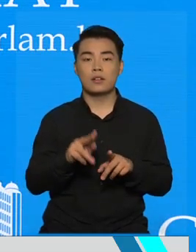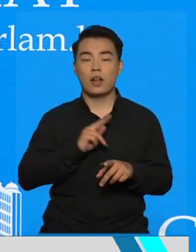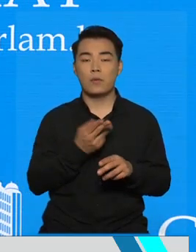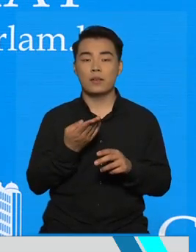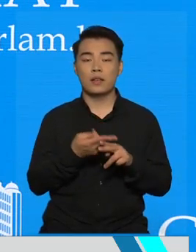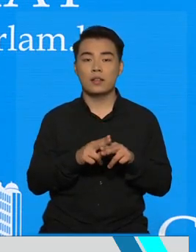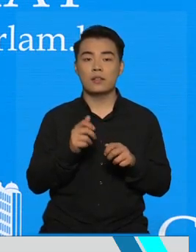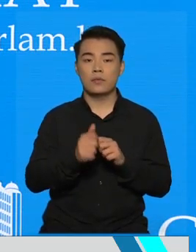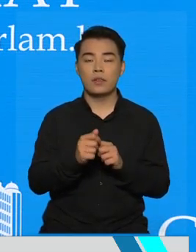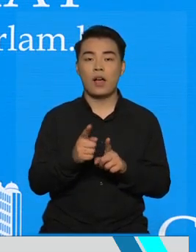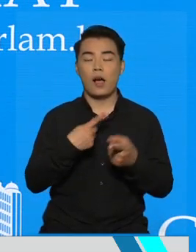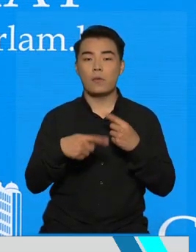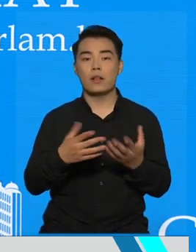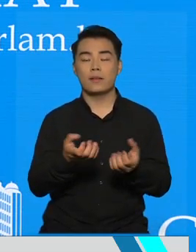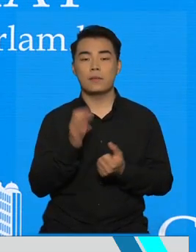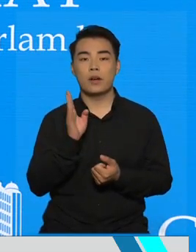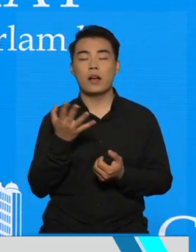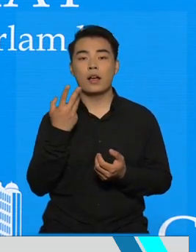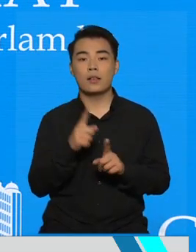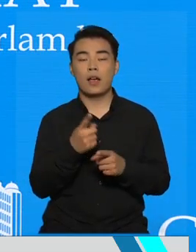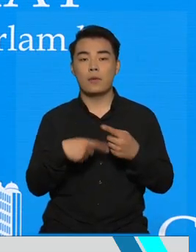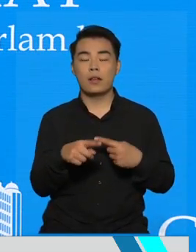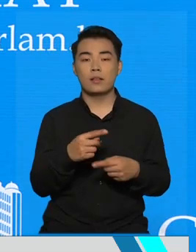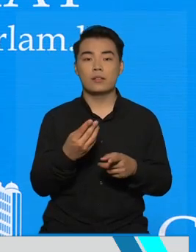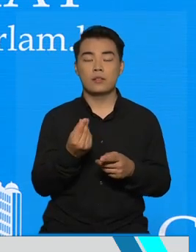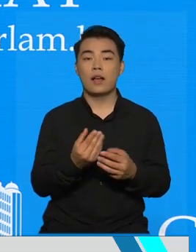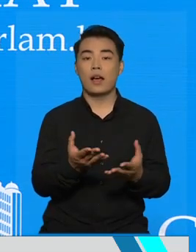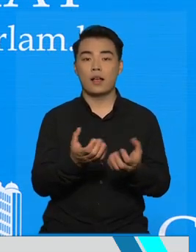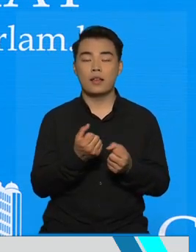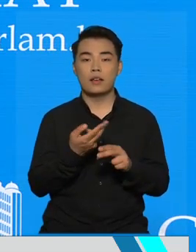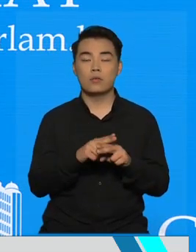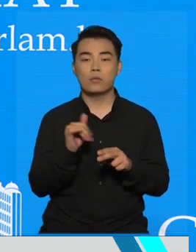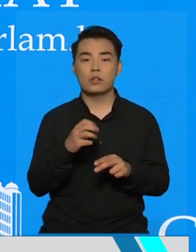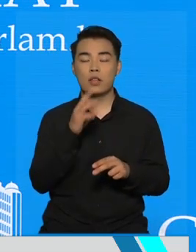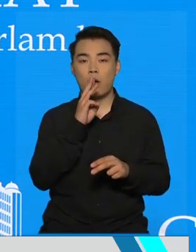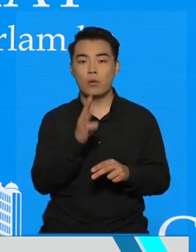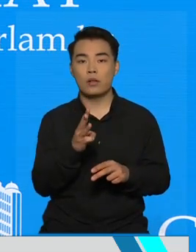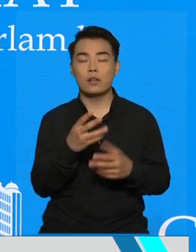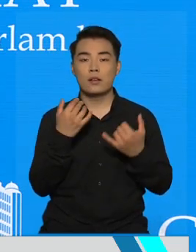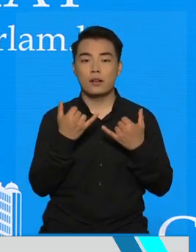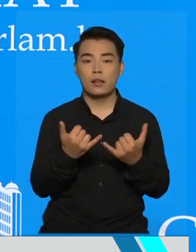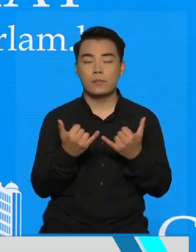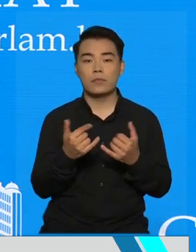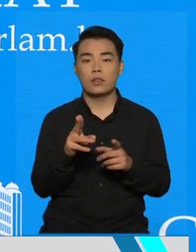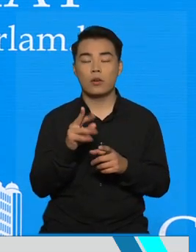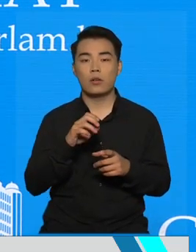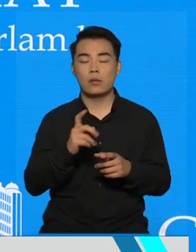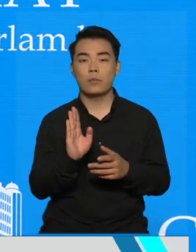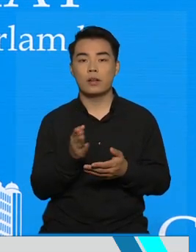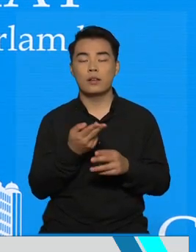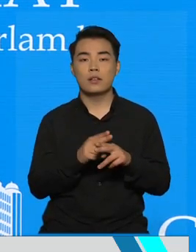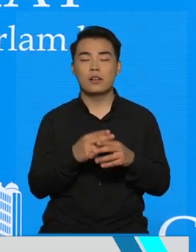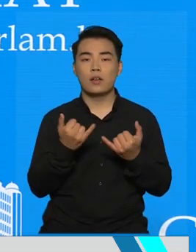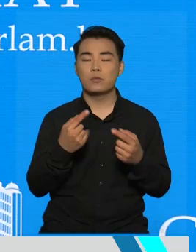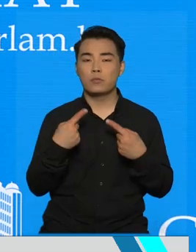он начинает отбивать, и после того, как он начинает отбивать эти, отобьет эти расходы, тогда это уже доход. Сейчас у нас работает немножко по-другому,